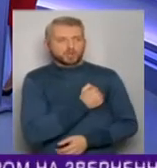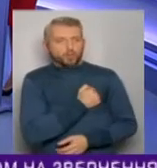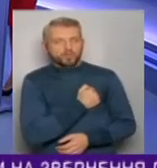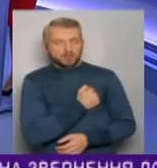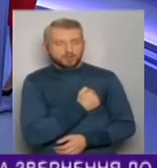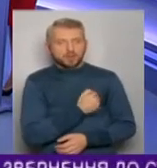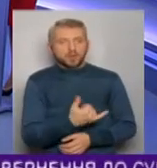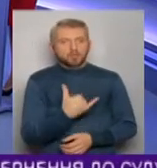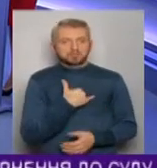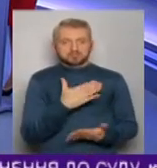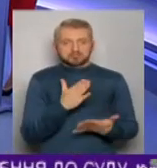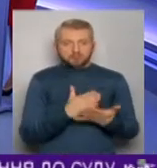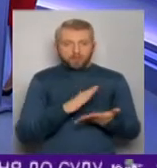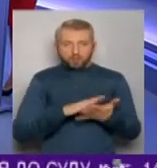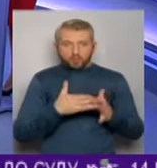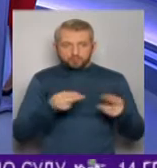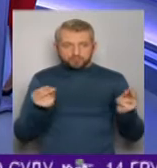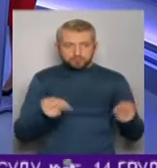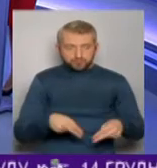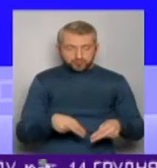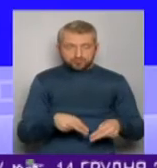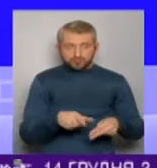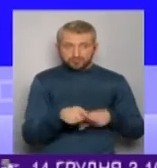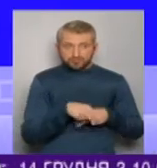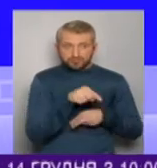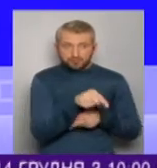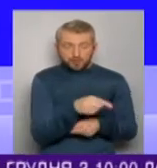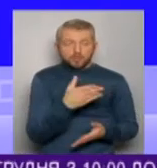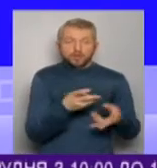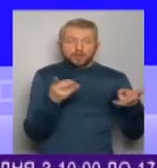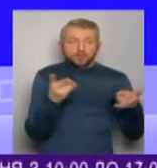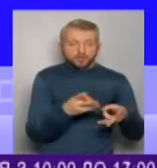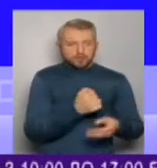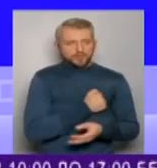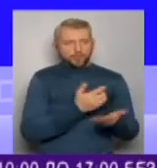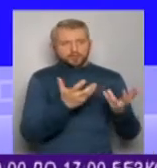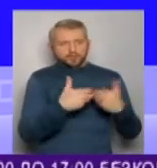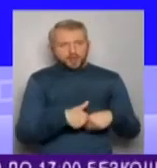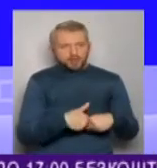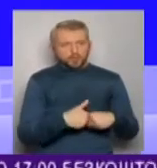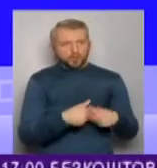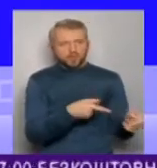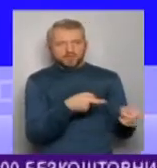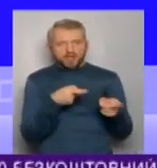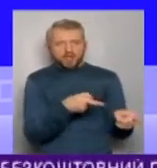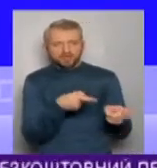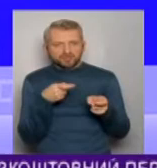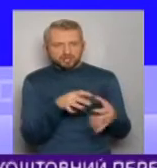нас заключені є певні угоди. У разі потреби навіть військову техніку, тягачі якісь, якщо це